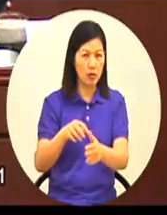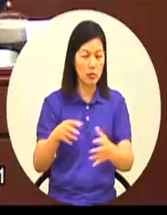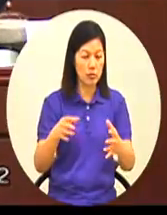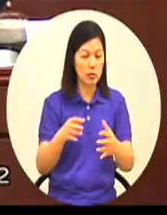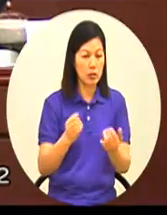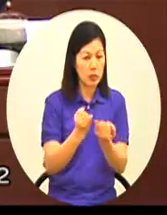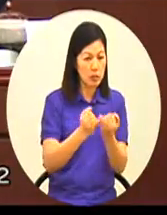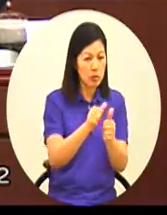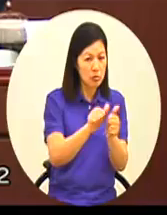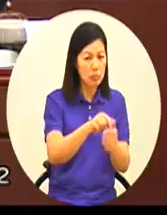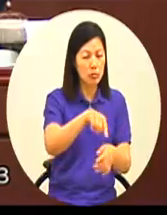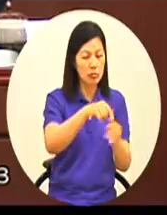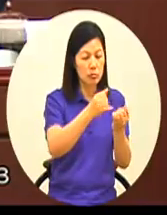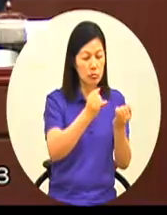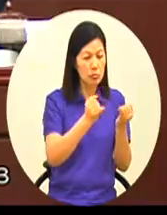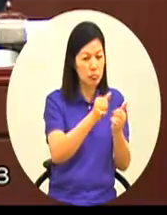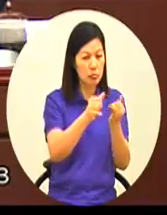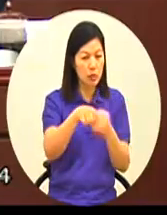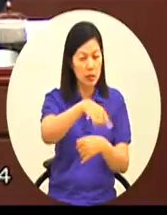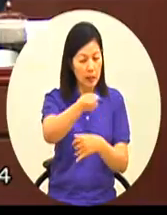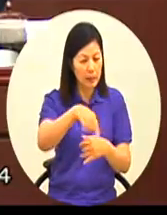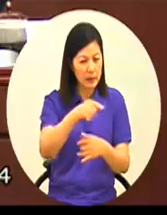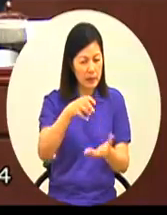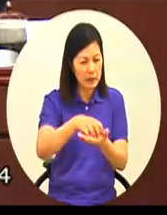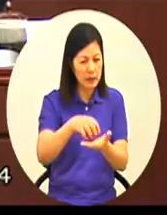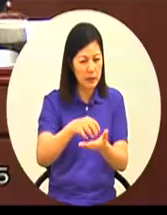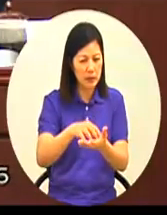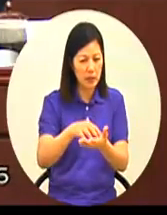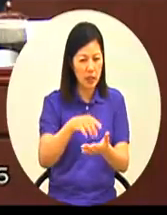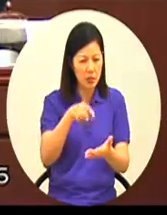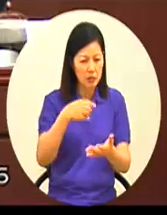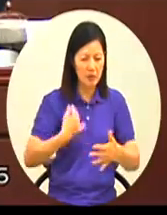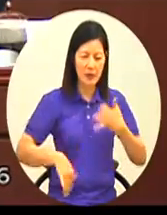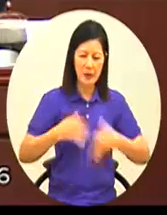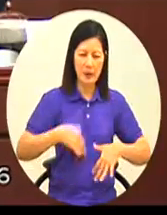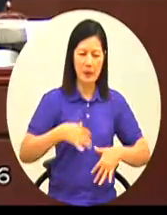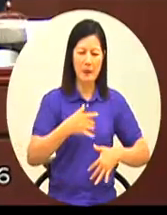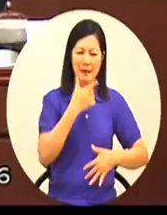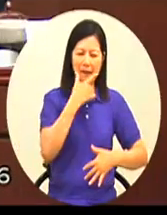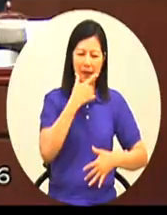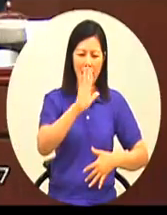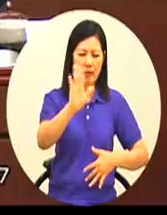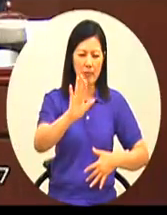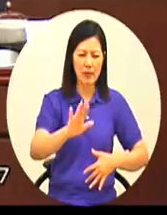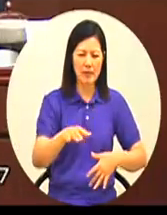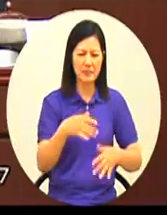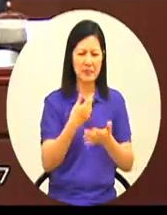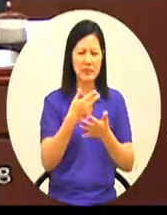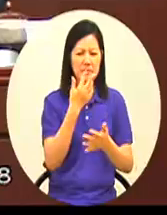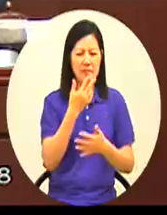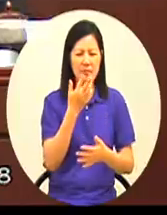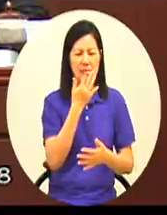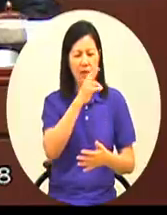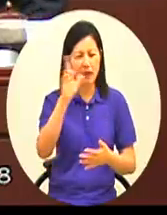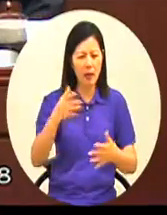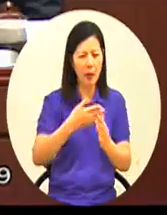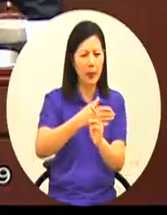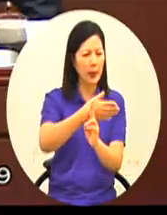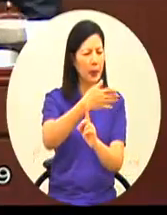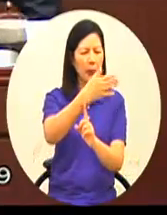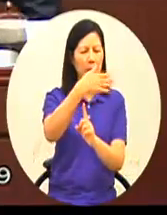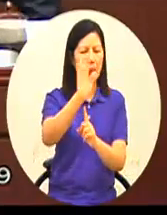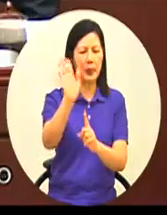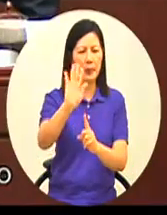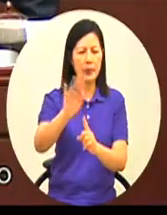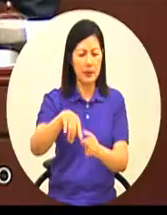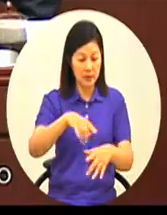团体在讨论，我说我不要把这张证做得很欢愉，我不要上面是一大堆彩虹旗的，我们就是让它看起来就